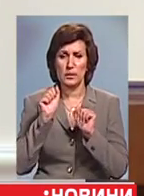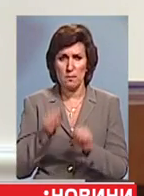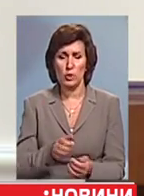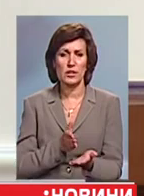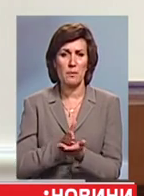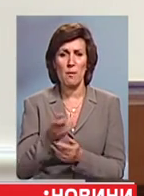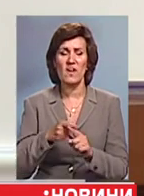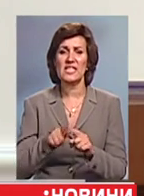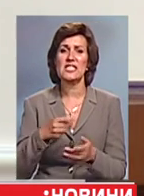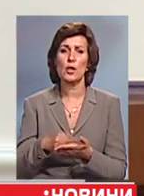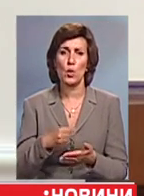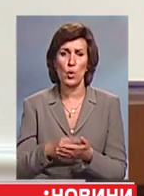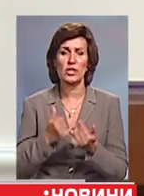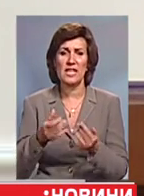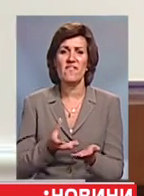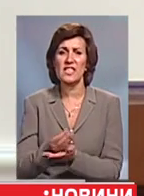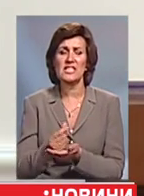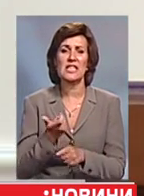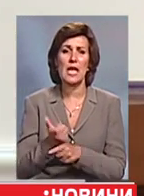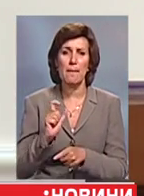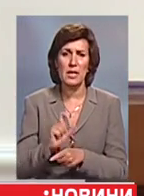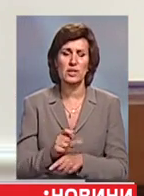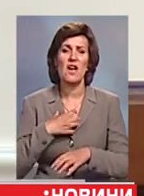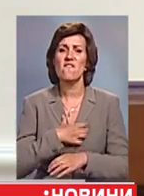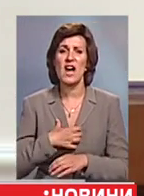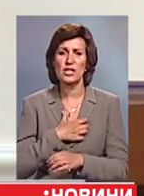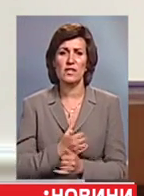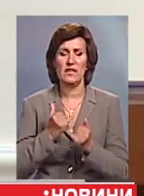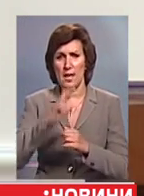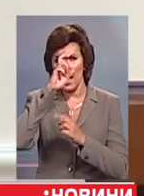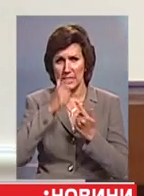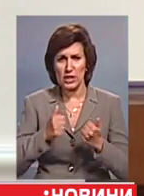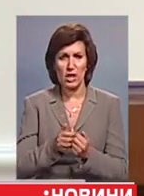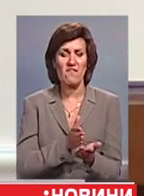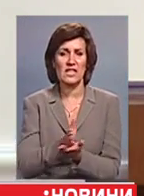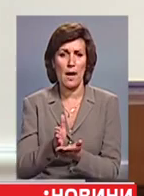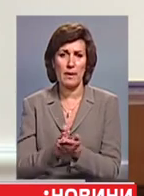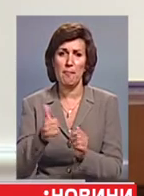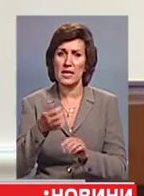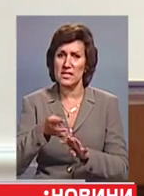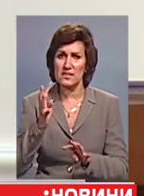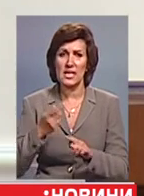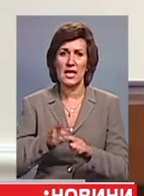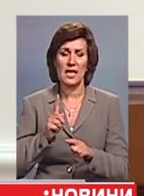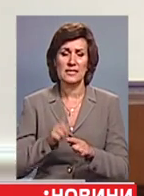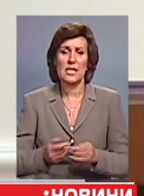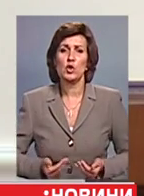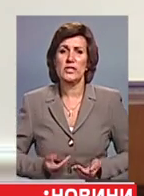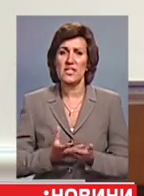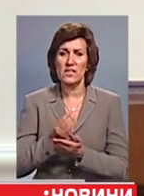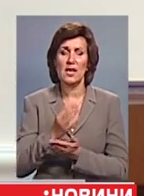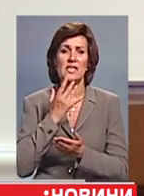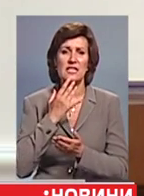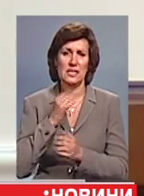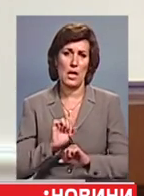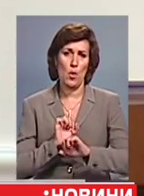зможе спрямувати ці кошти для фінансування найбільш важливих для держави напрямків. Перш за все, це соціальні видатки,